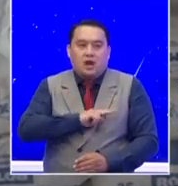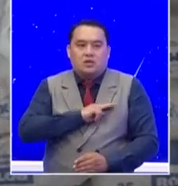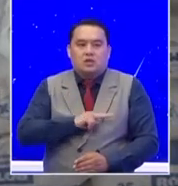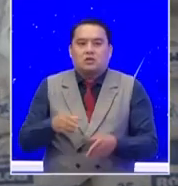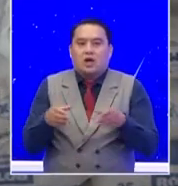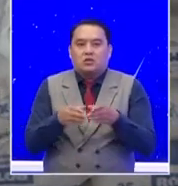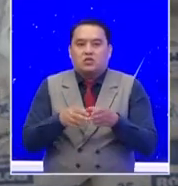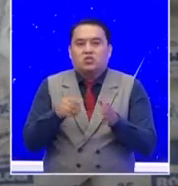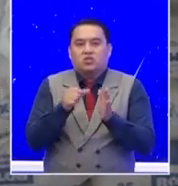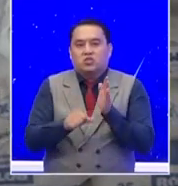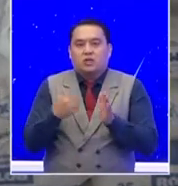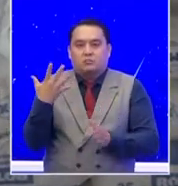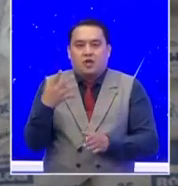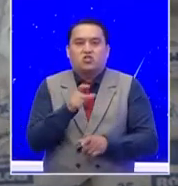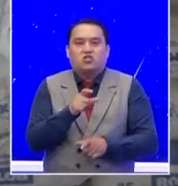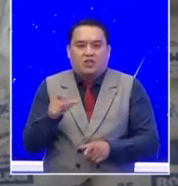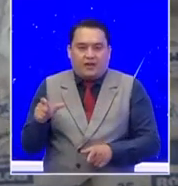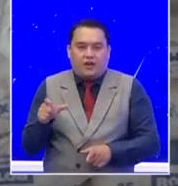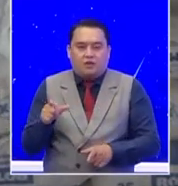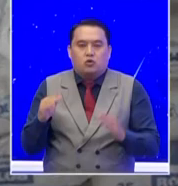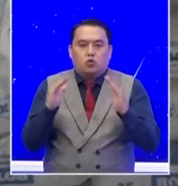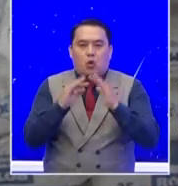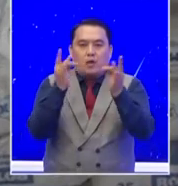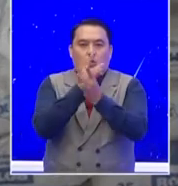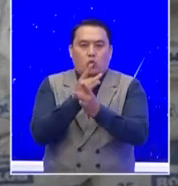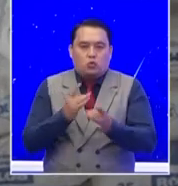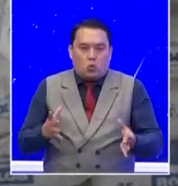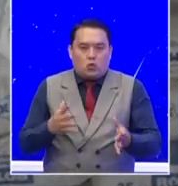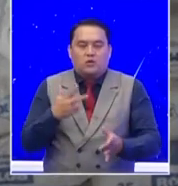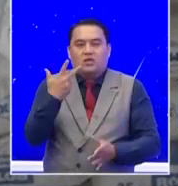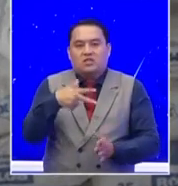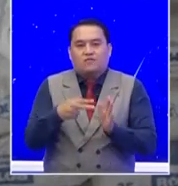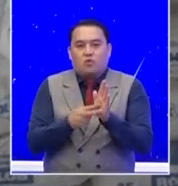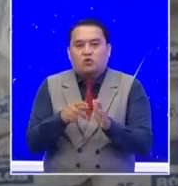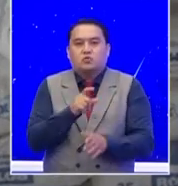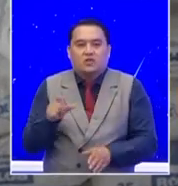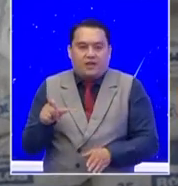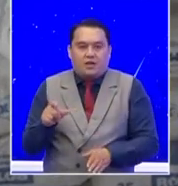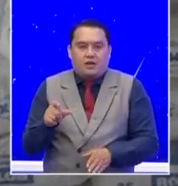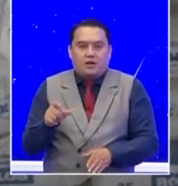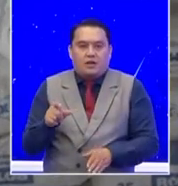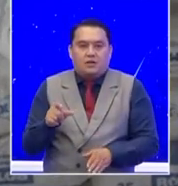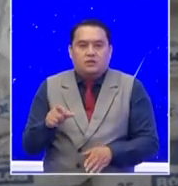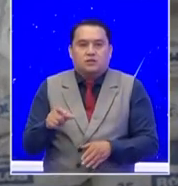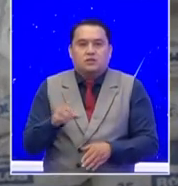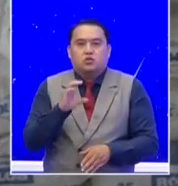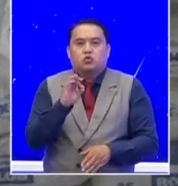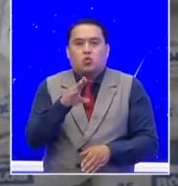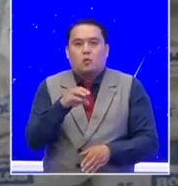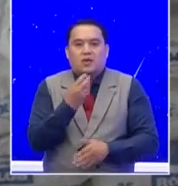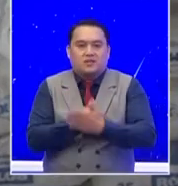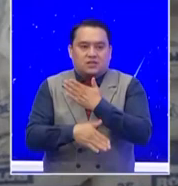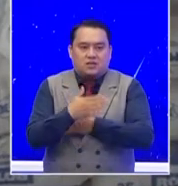школе 65 человек на доме культуры 38 человек по линии собес привлечены